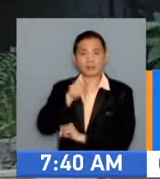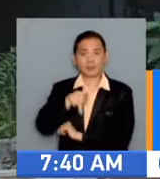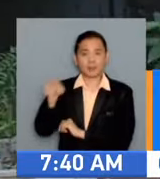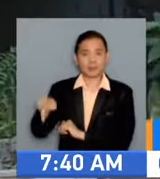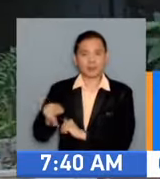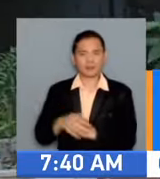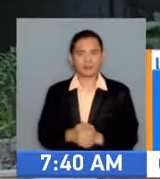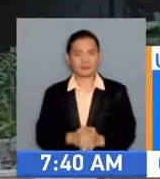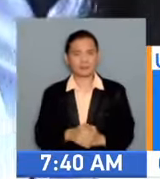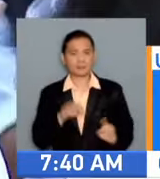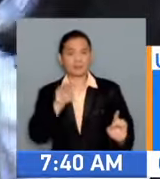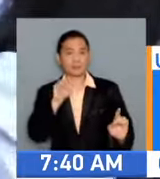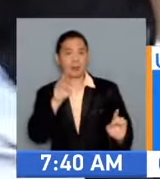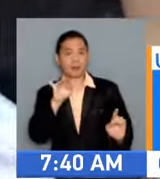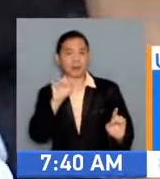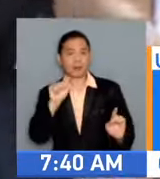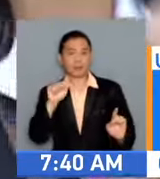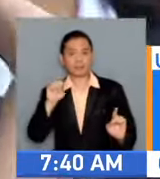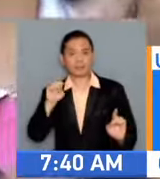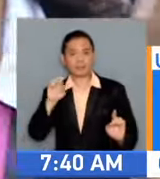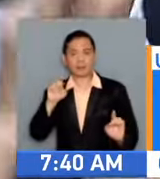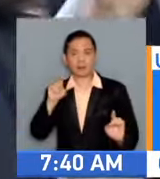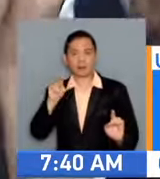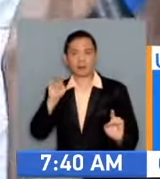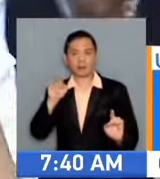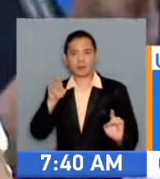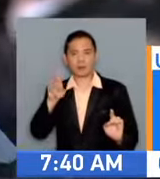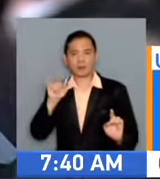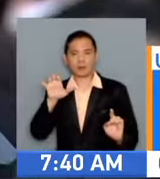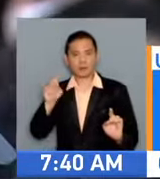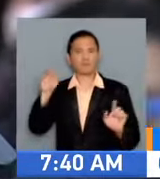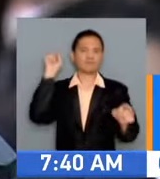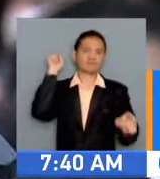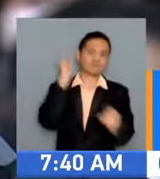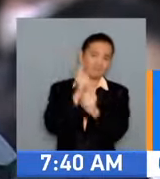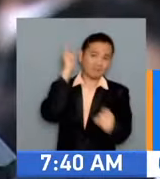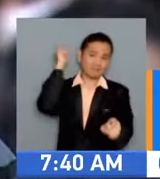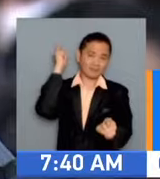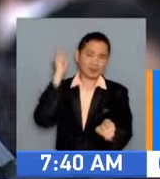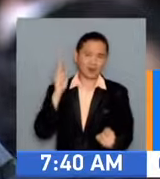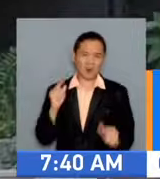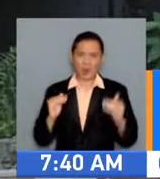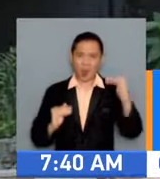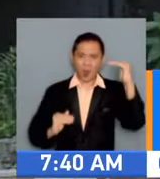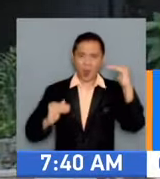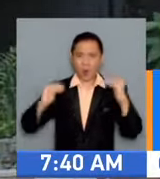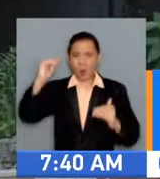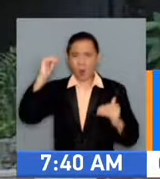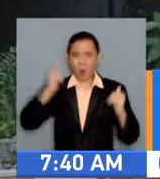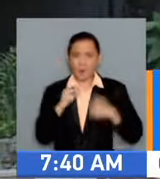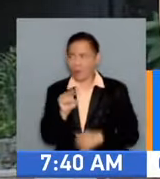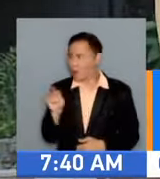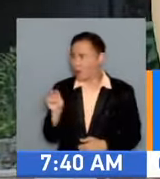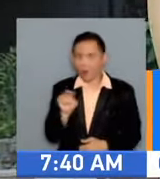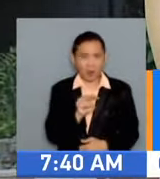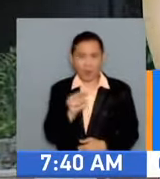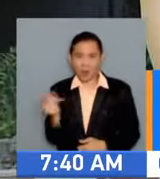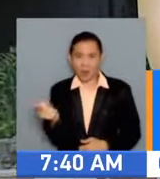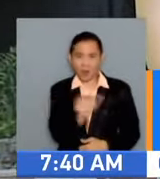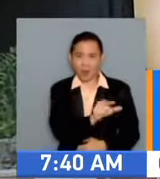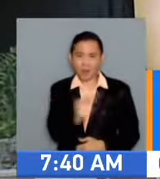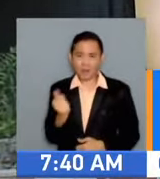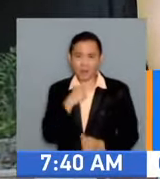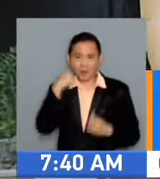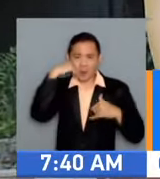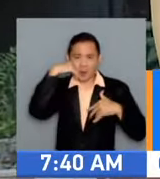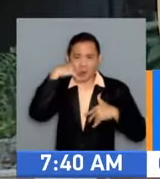is correct! Grabe! Parang mainit ang laban, pinapawisan ako. Okay, so sa easy round, eto na, recap natin